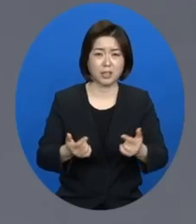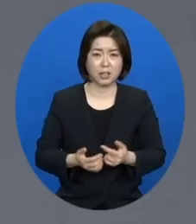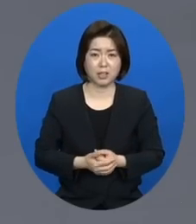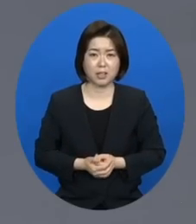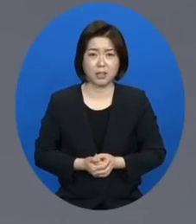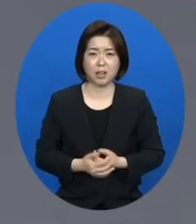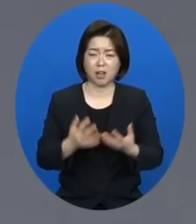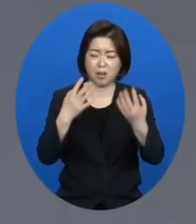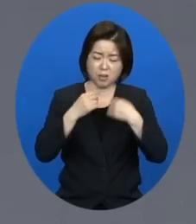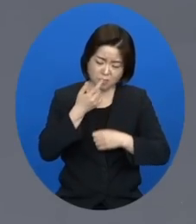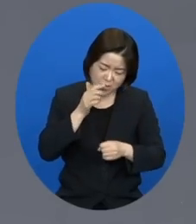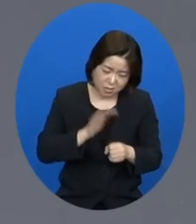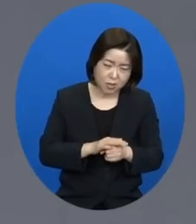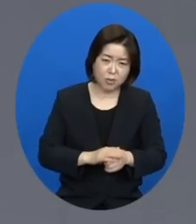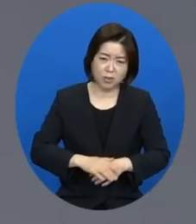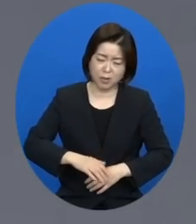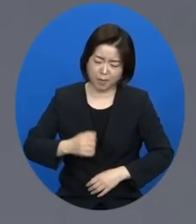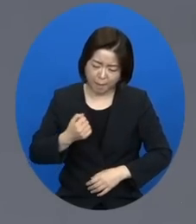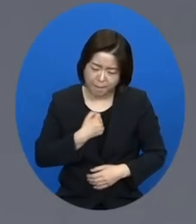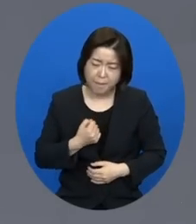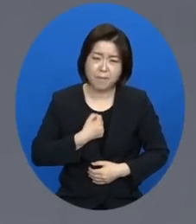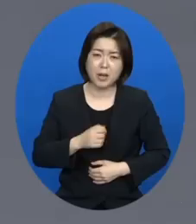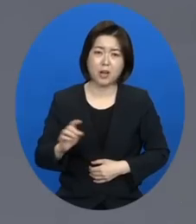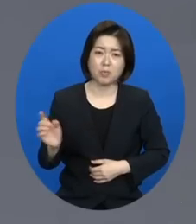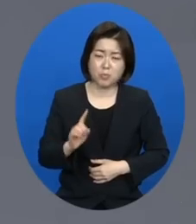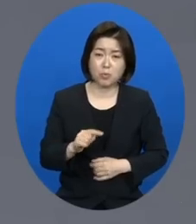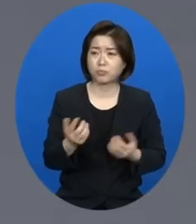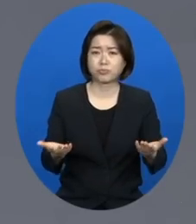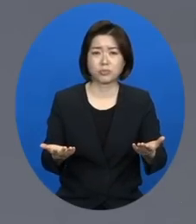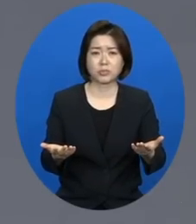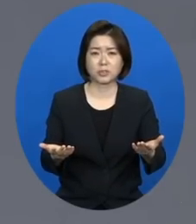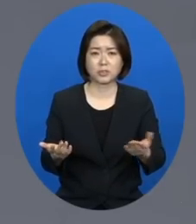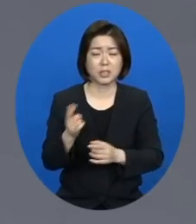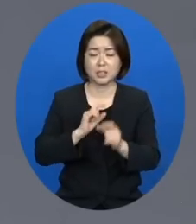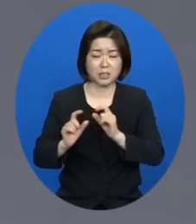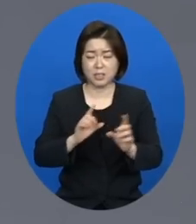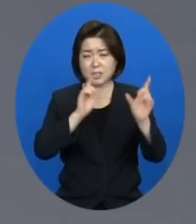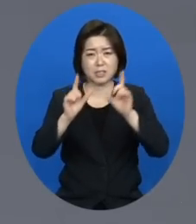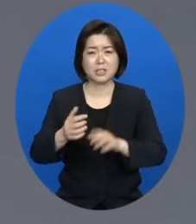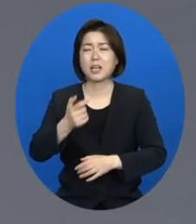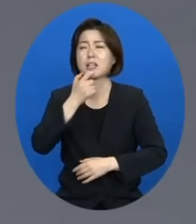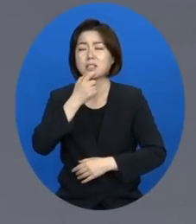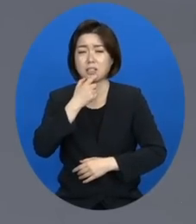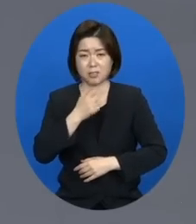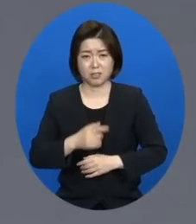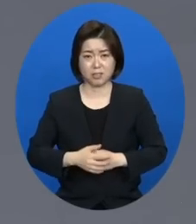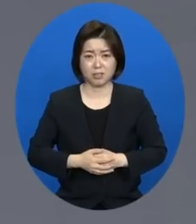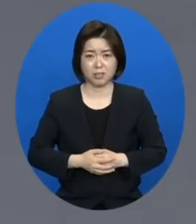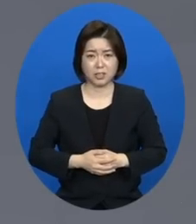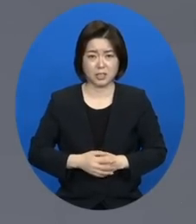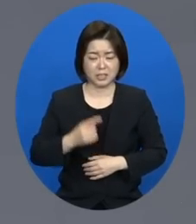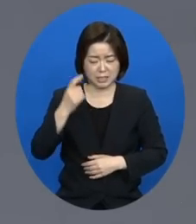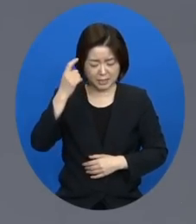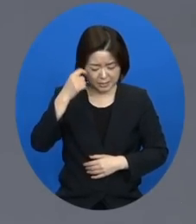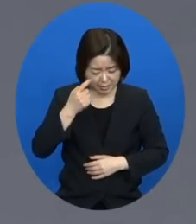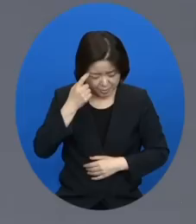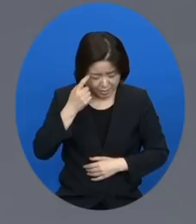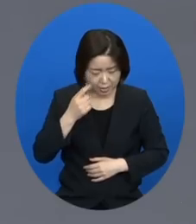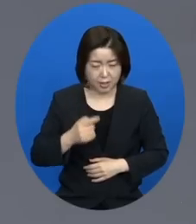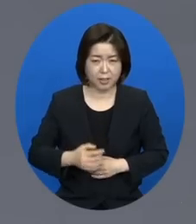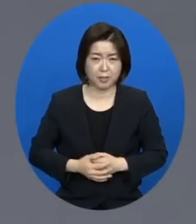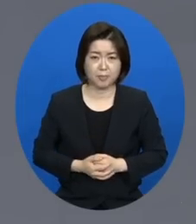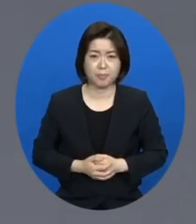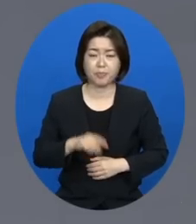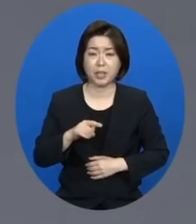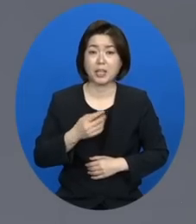그러니까 얼마나 억울하고 원통하고 도대체 이게 더 이상 살고 싶지 않다라는 생각이 들었던 것이죠.